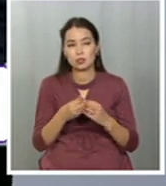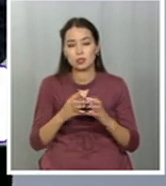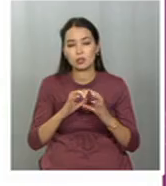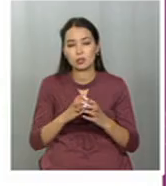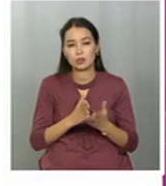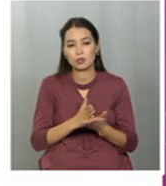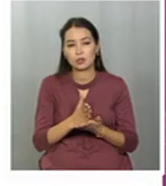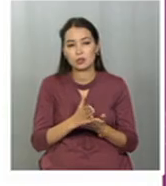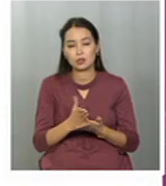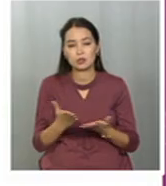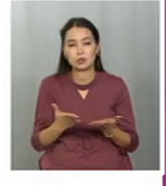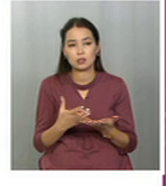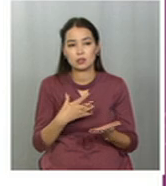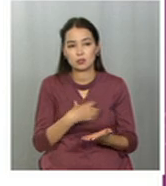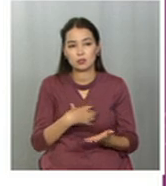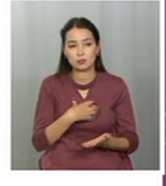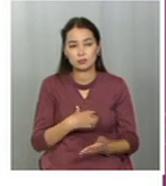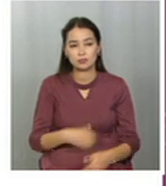қандай?